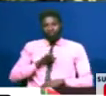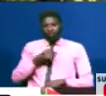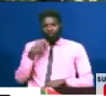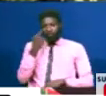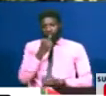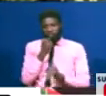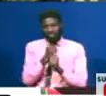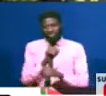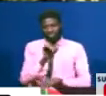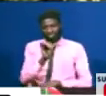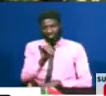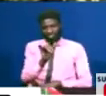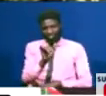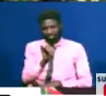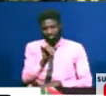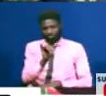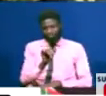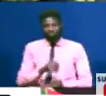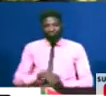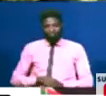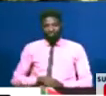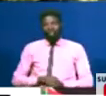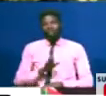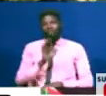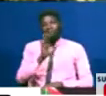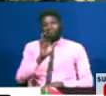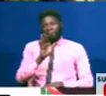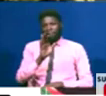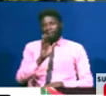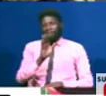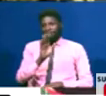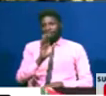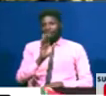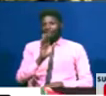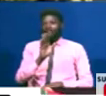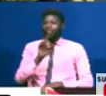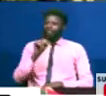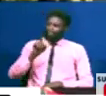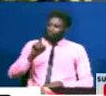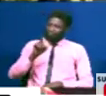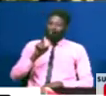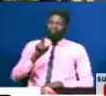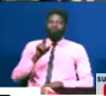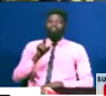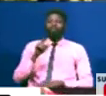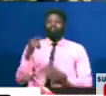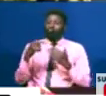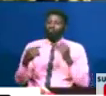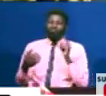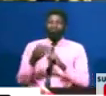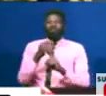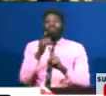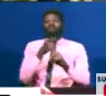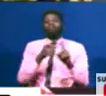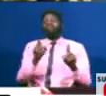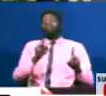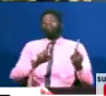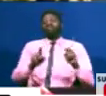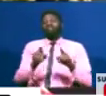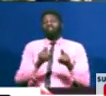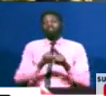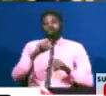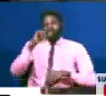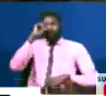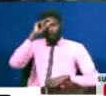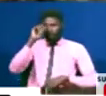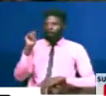job get their due regard from the people and the government of the Republic